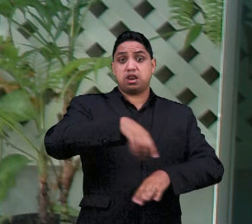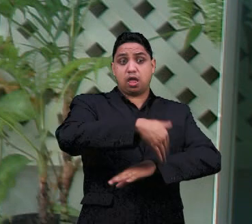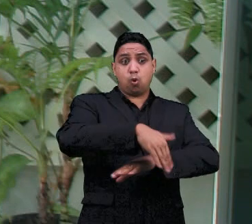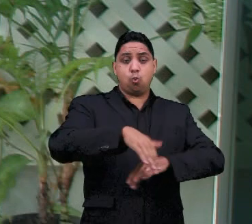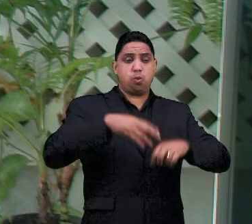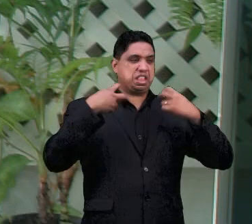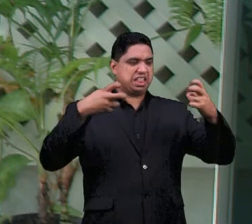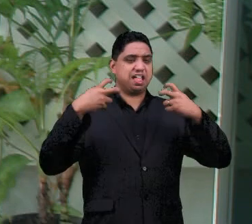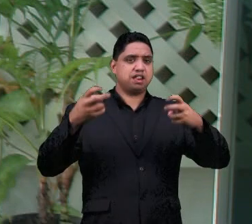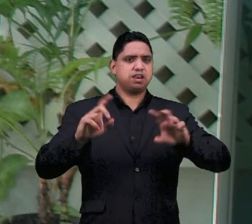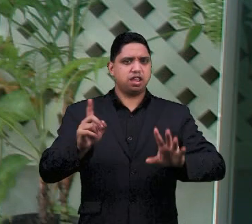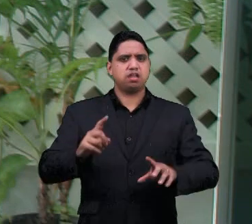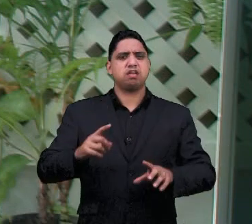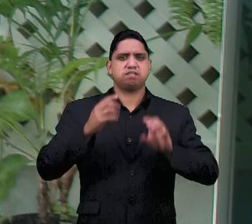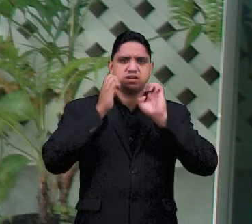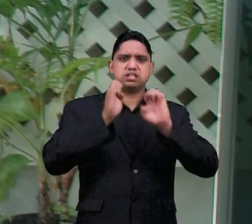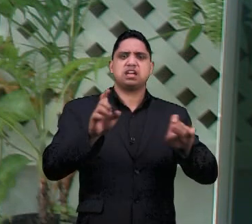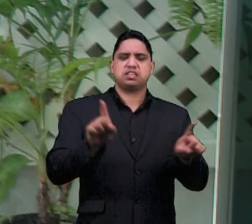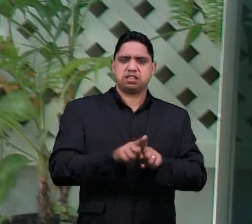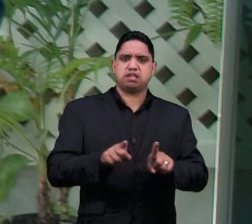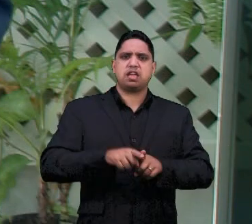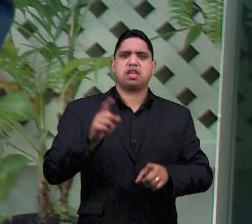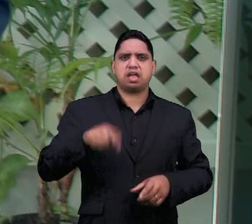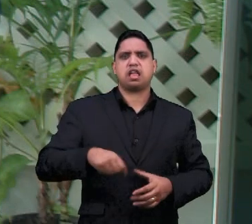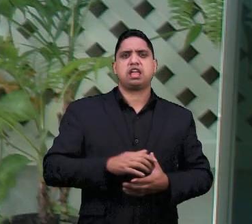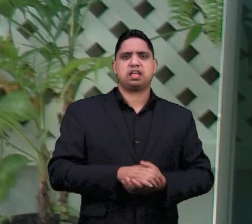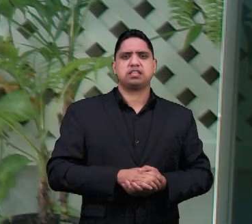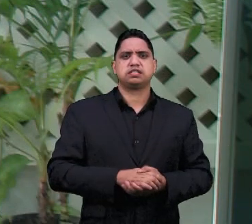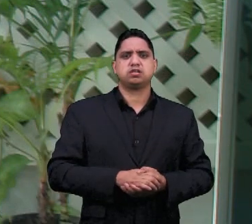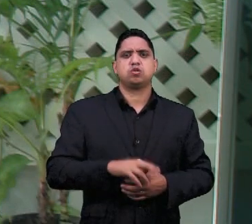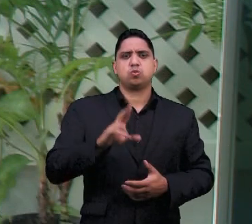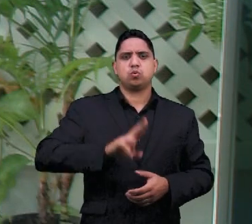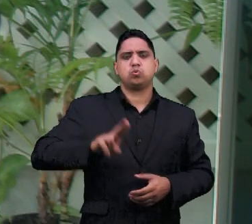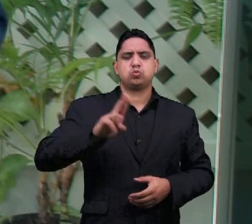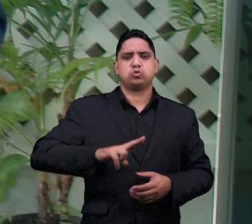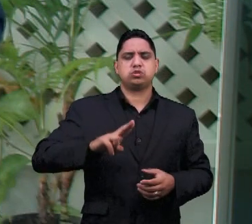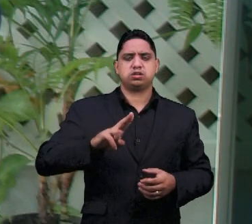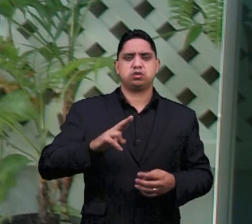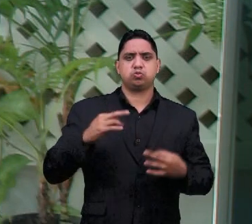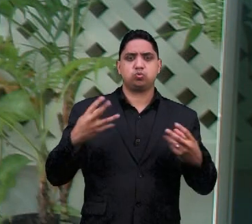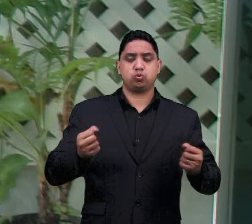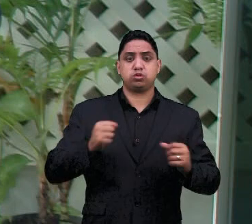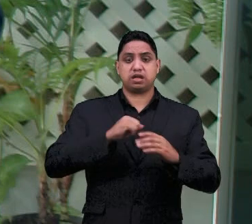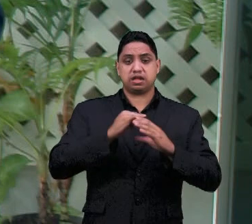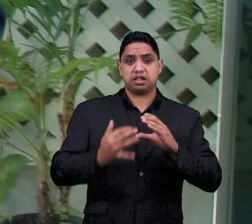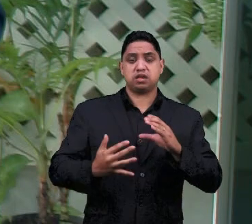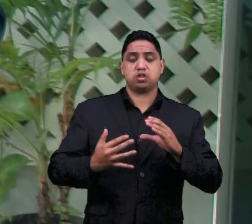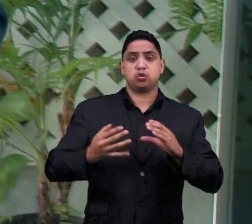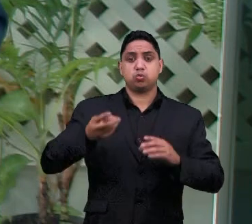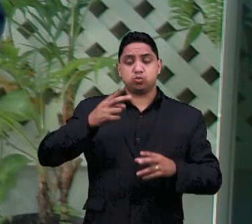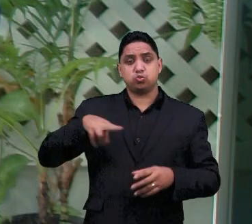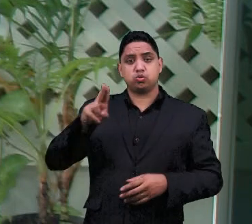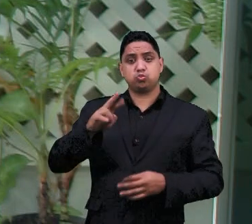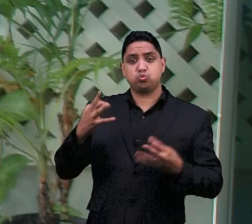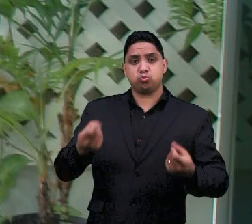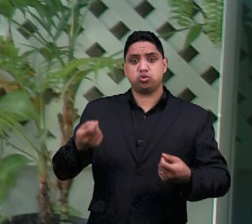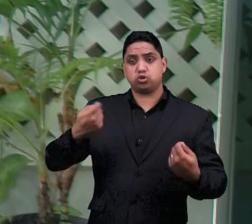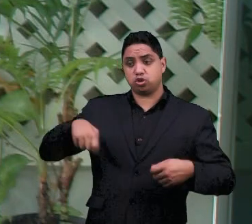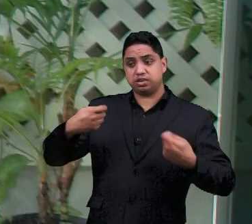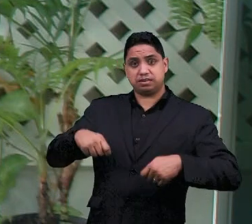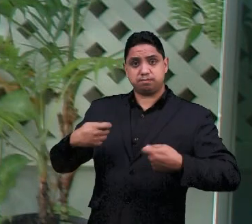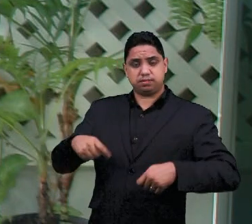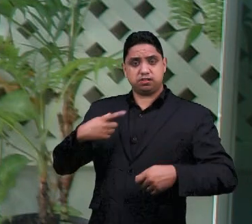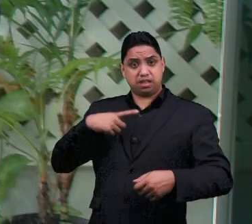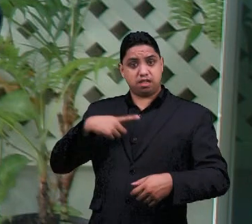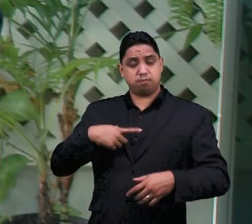frère. C'est ça qui est évangélisé. L'évangile n'est pas seulement sortir au milieu de la rue et crier. L'évangile,